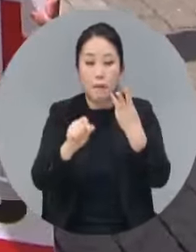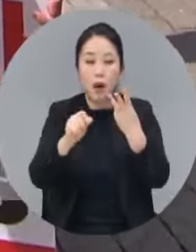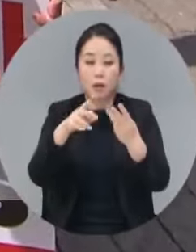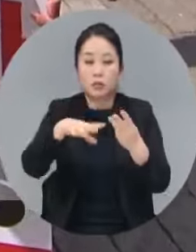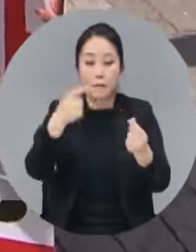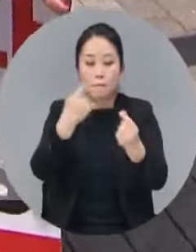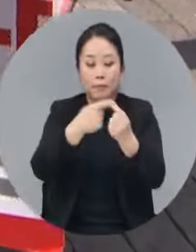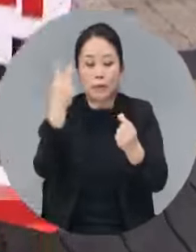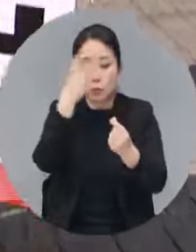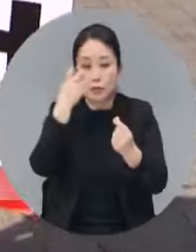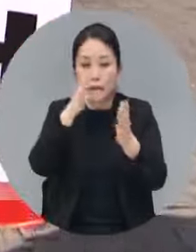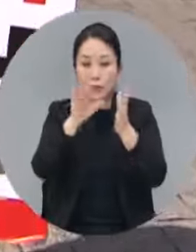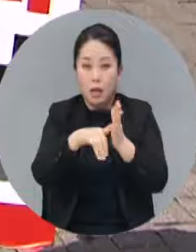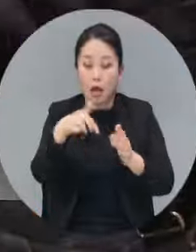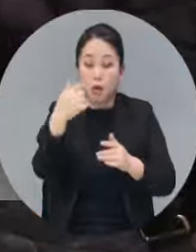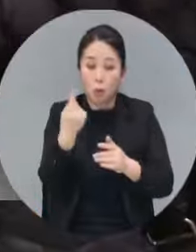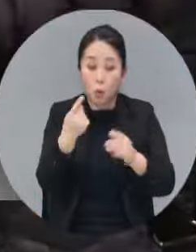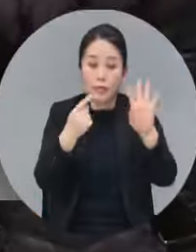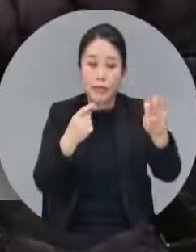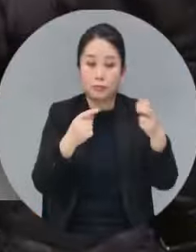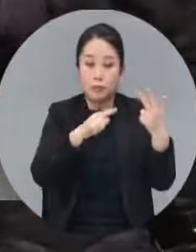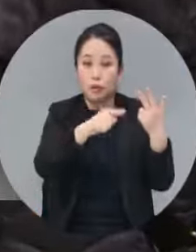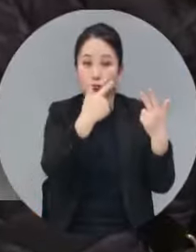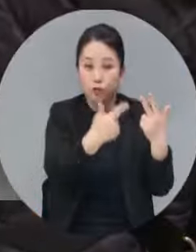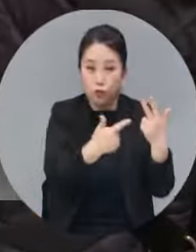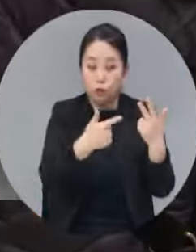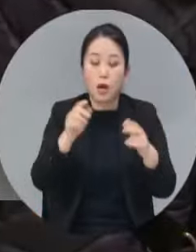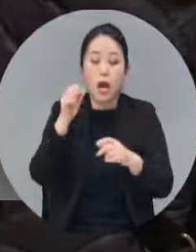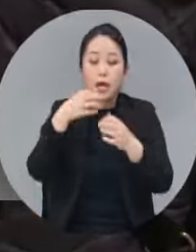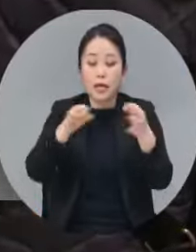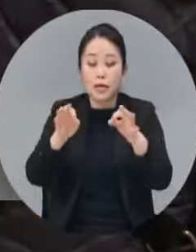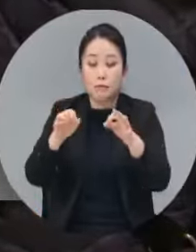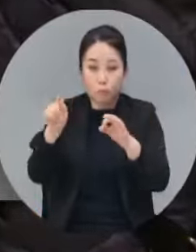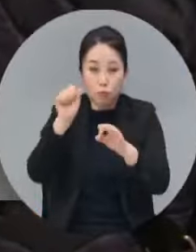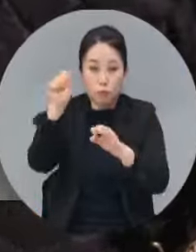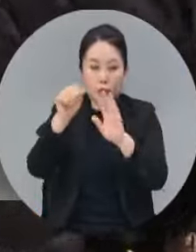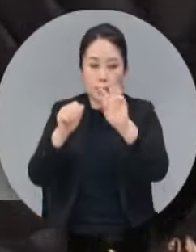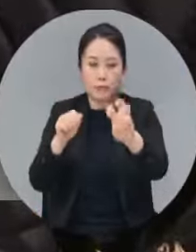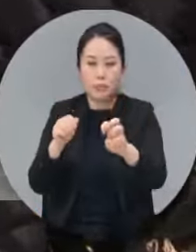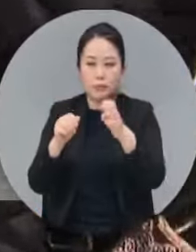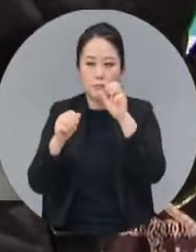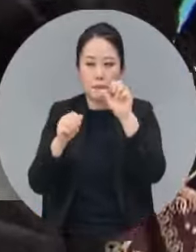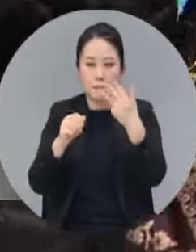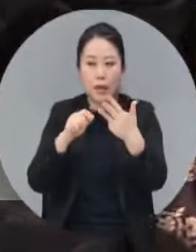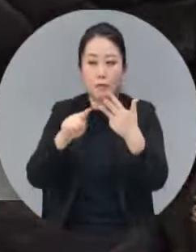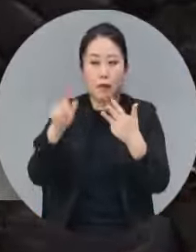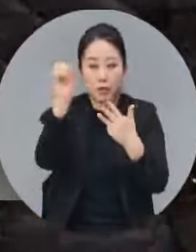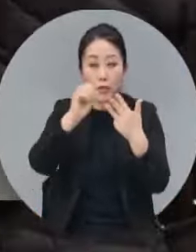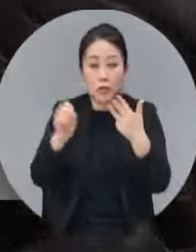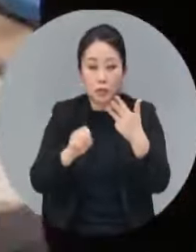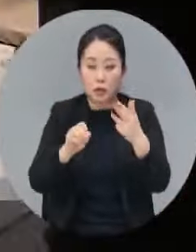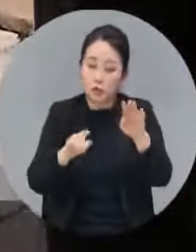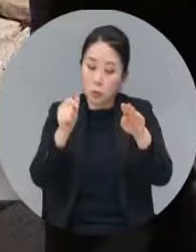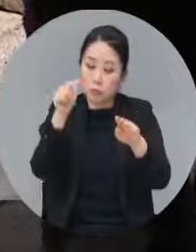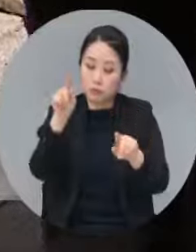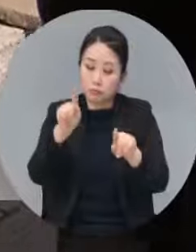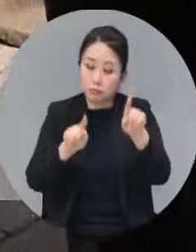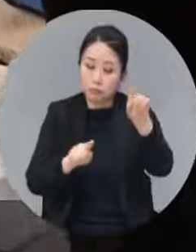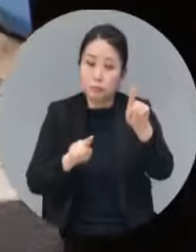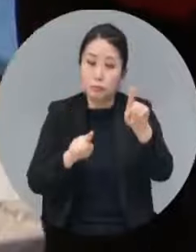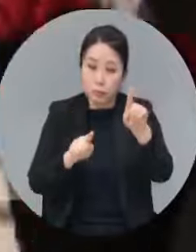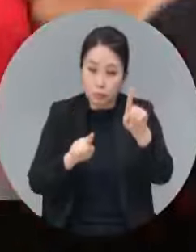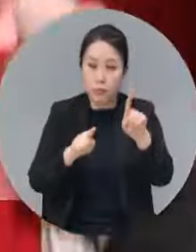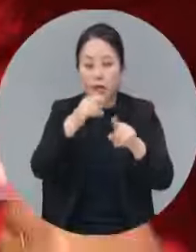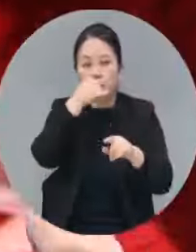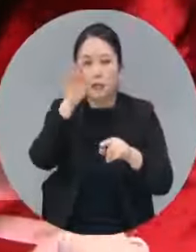여론조사에서 노 후보가 47.6%, 김 후보 38.3%, 9.3%포인트 차이로 오차 범위